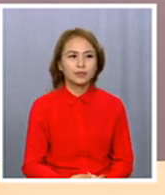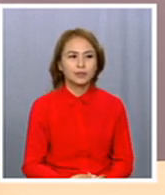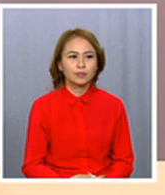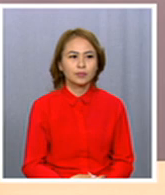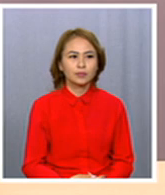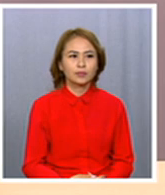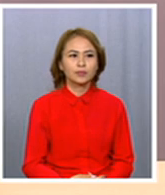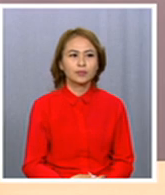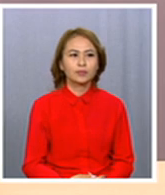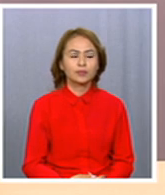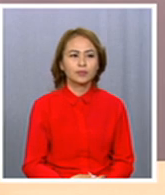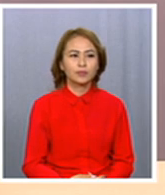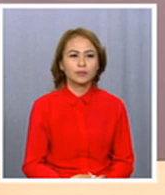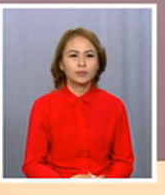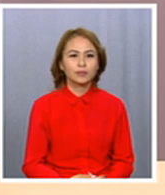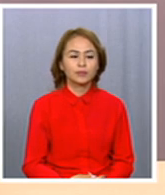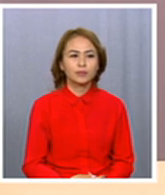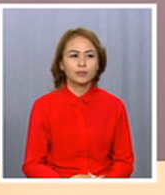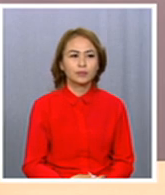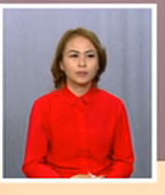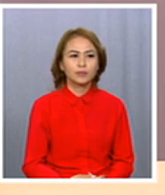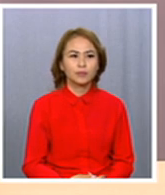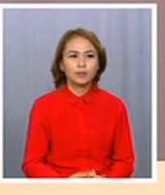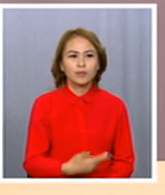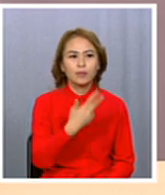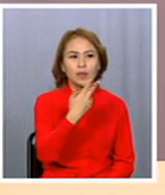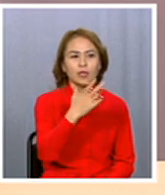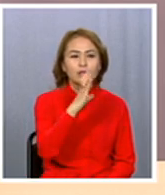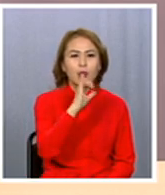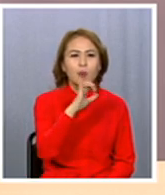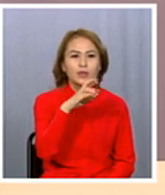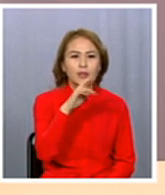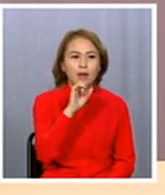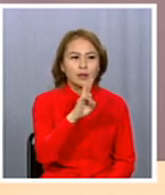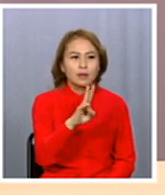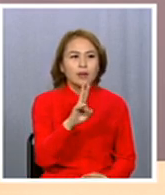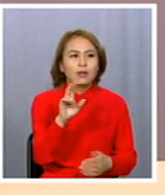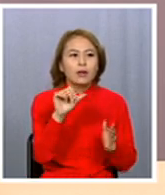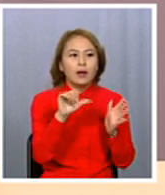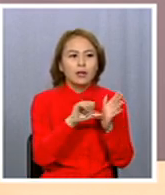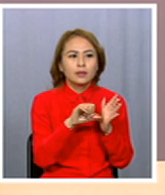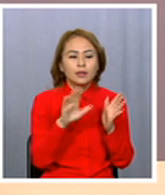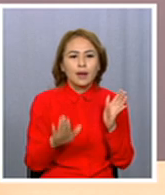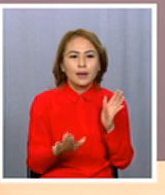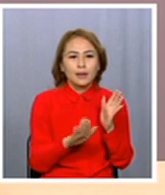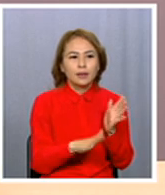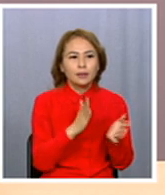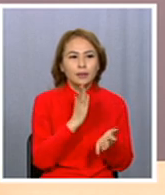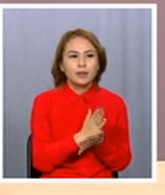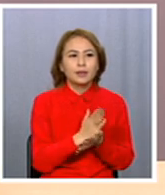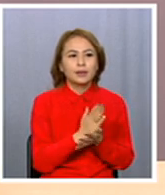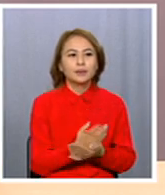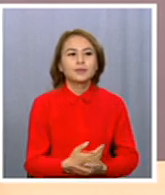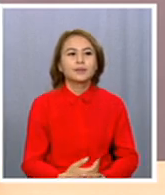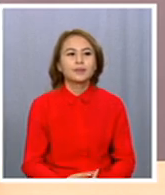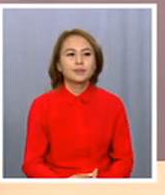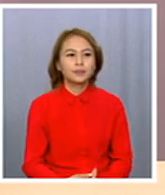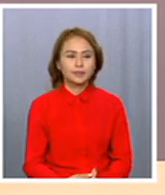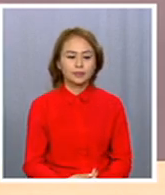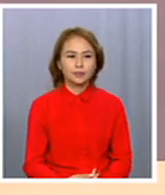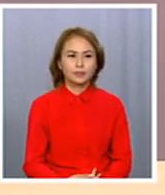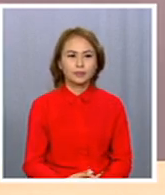Келесі, екінші мәліметке назар аударайық. Үш сауысқанның 6 аяғы бар. Балалар,